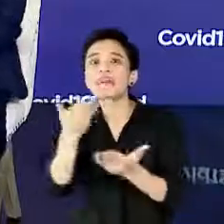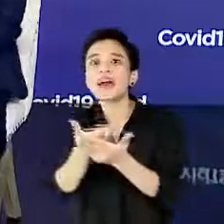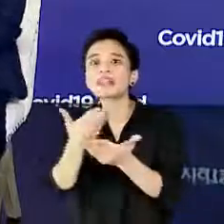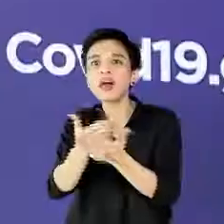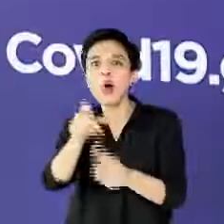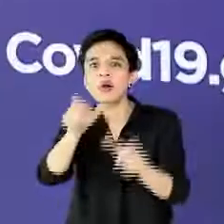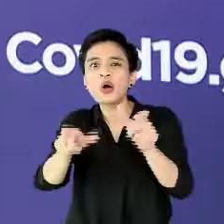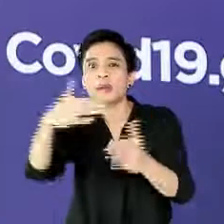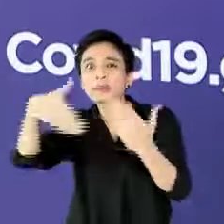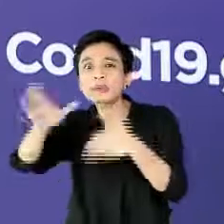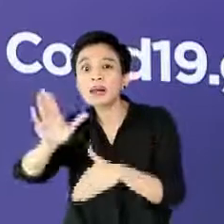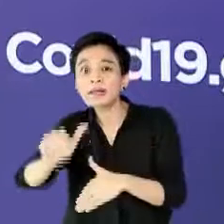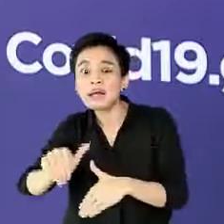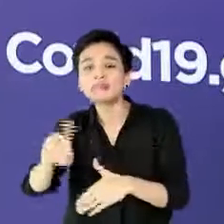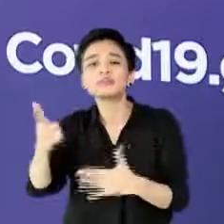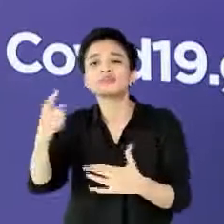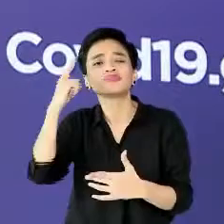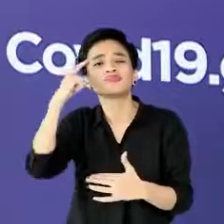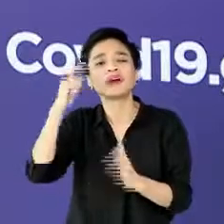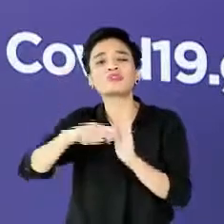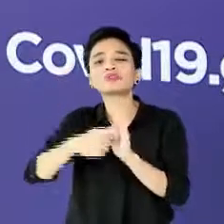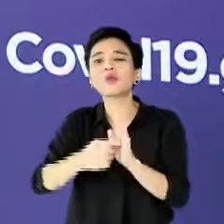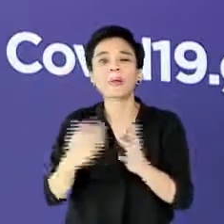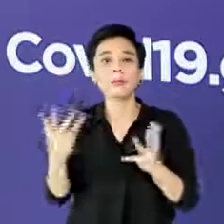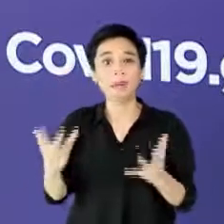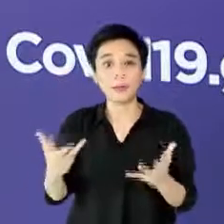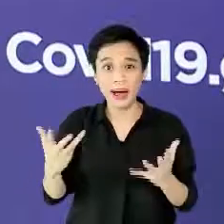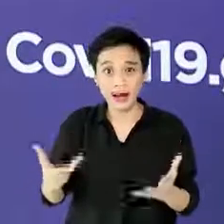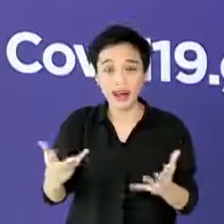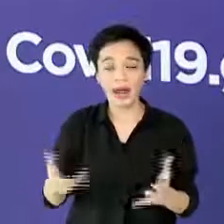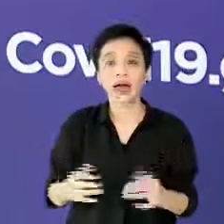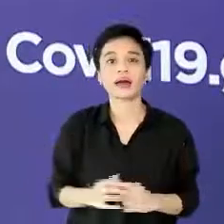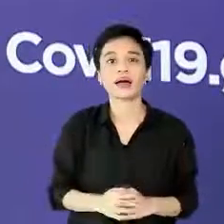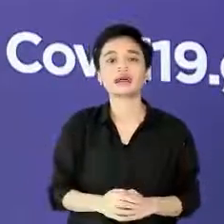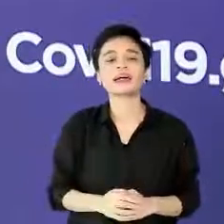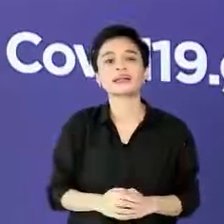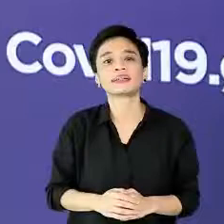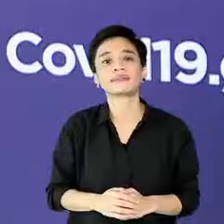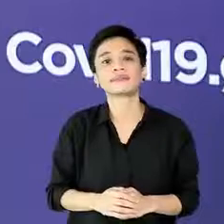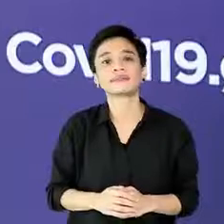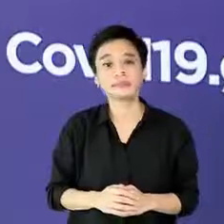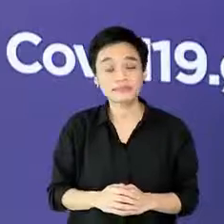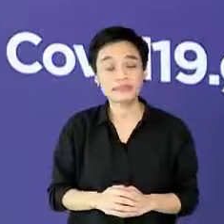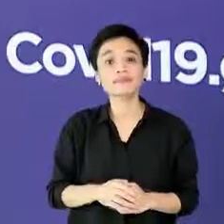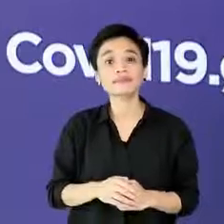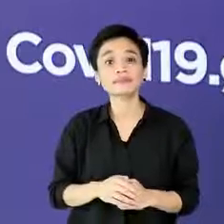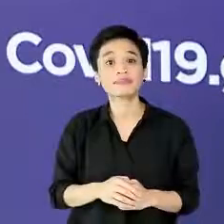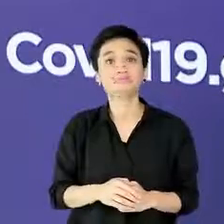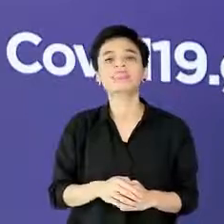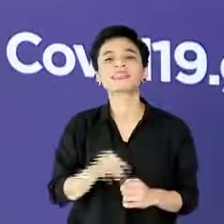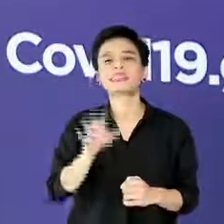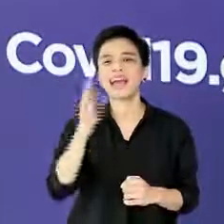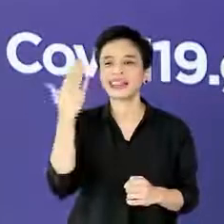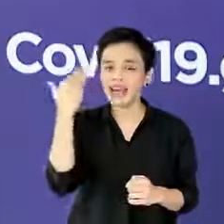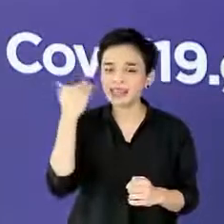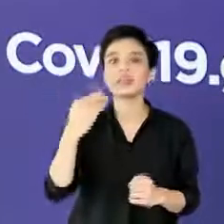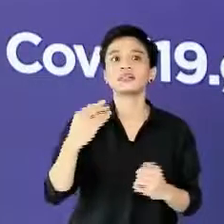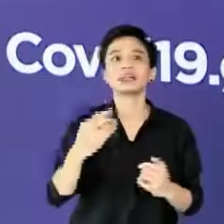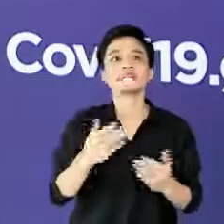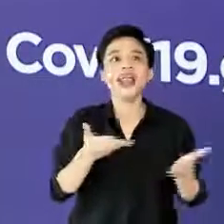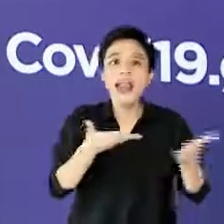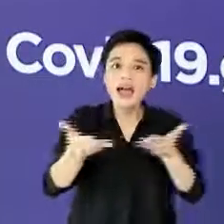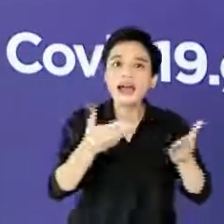jadi tentu jalannya eh pengendalian di bidang kesehatan harus juga sejalan dengan ekonomi